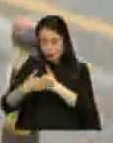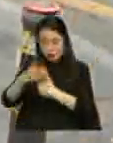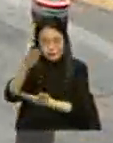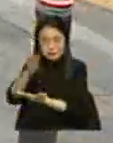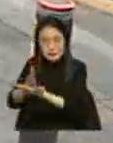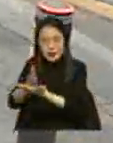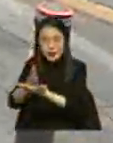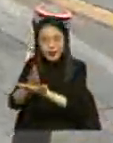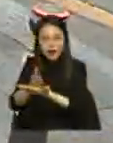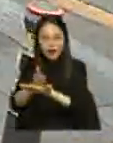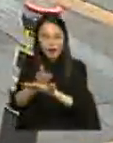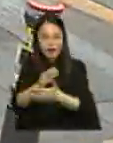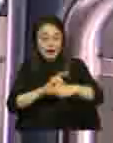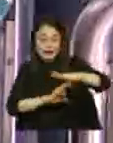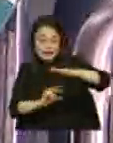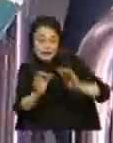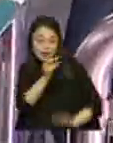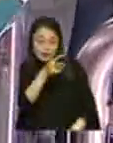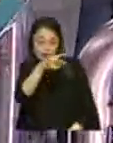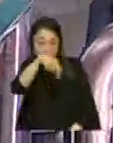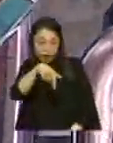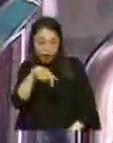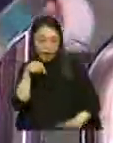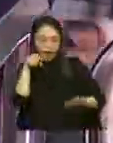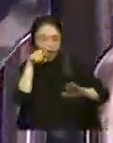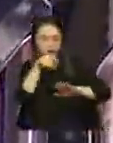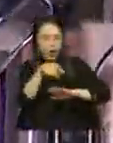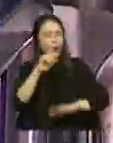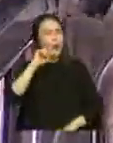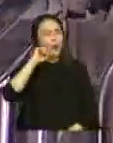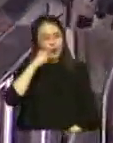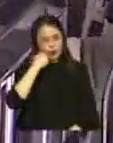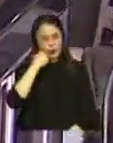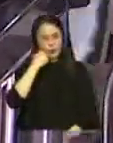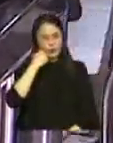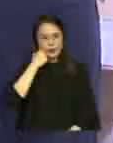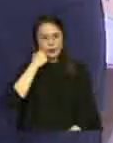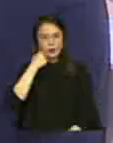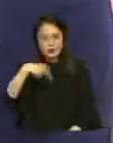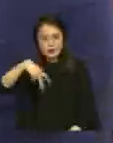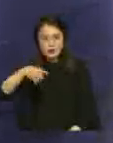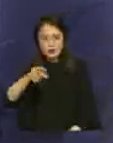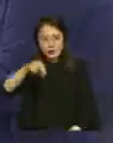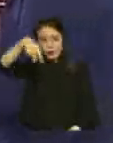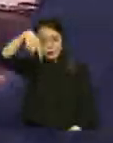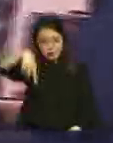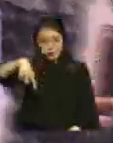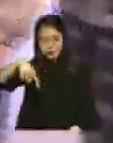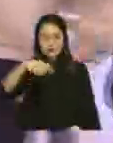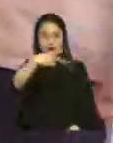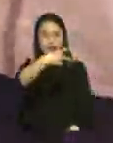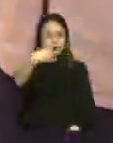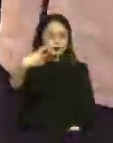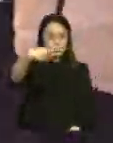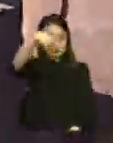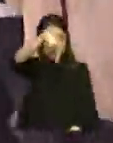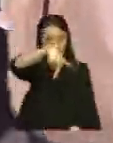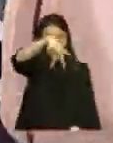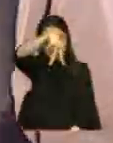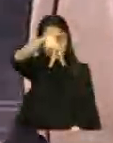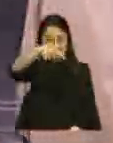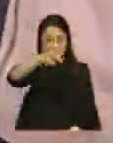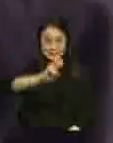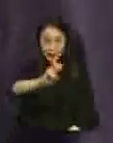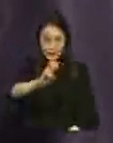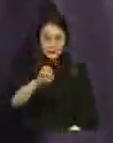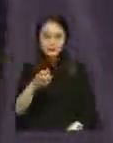역의 입구와 출구를 찾는 것조차 쉽지 않고 성수역에서 뚝섬역까지 딱 한 정거장 가는 것에